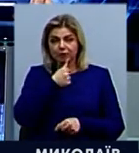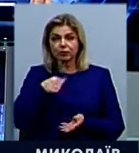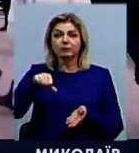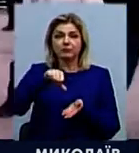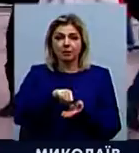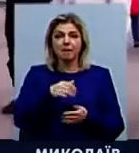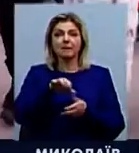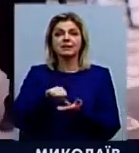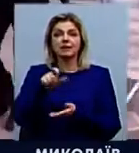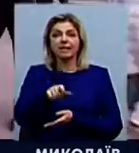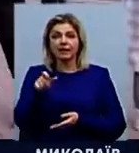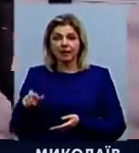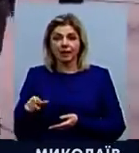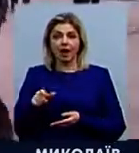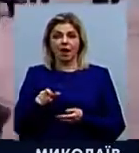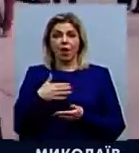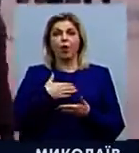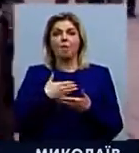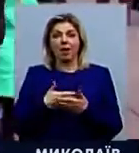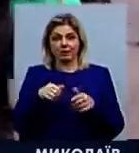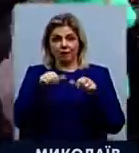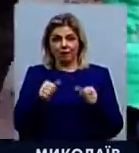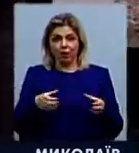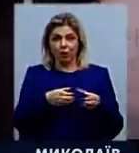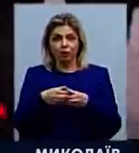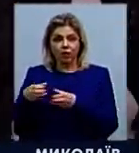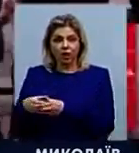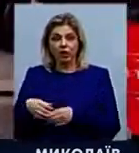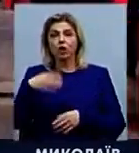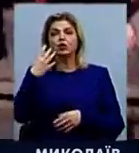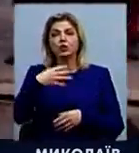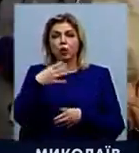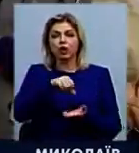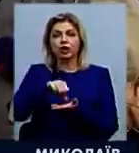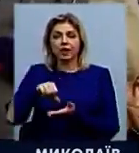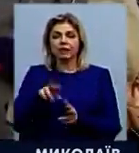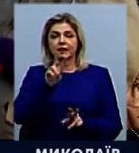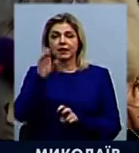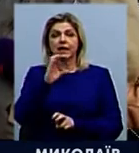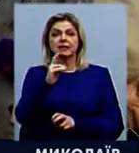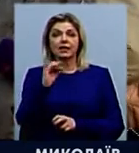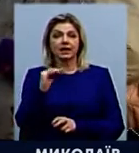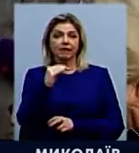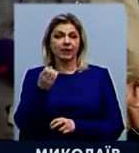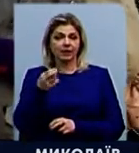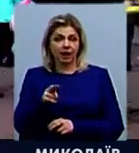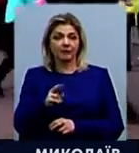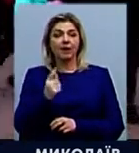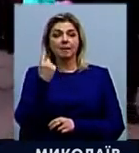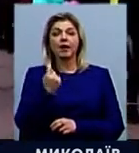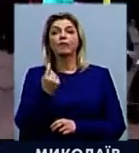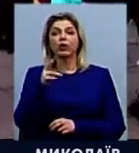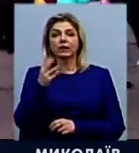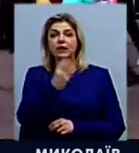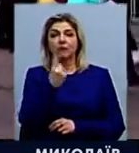формувань. До патрулювання долучилися 40 членів громадського формування «Скіфія». 31 грудня на чергування заступили